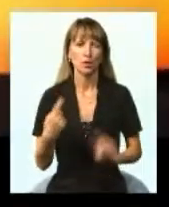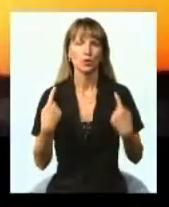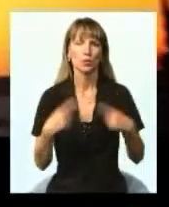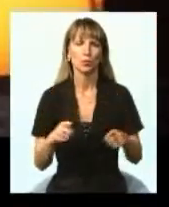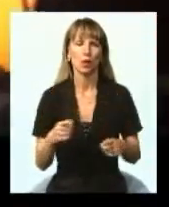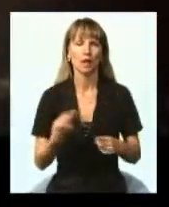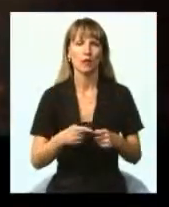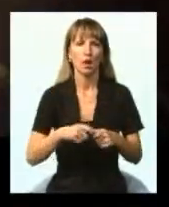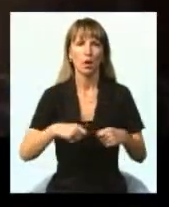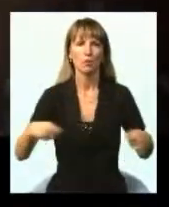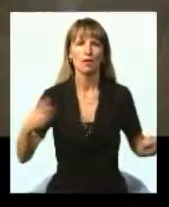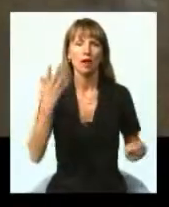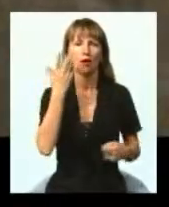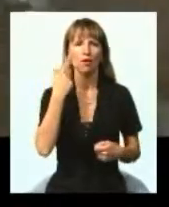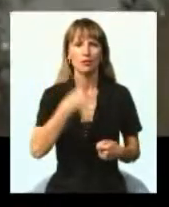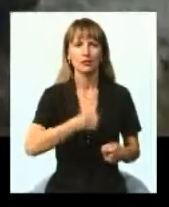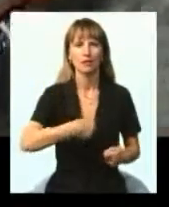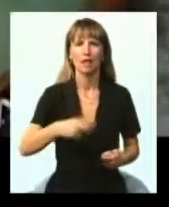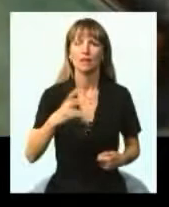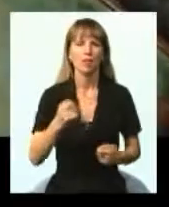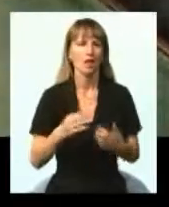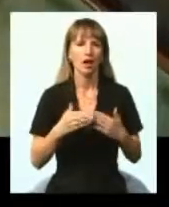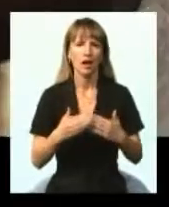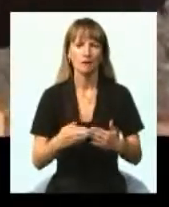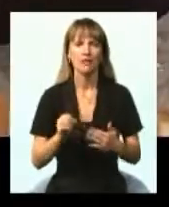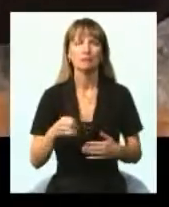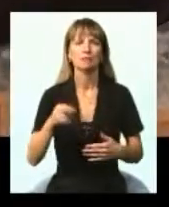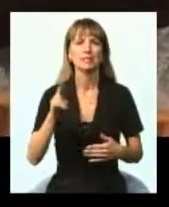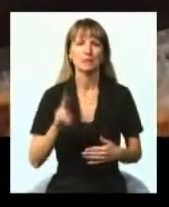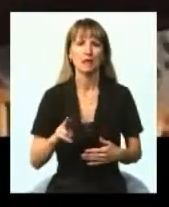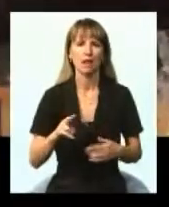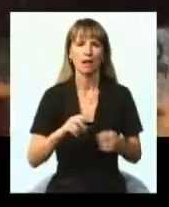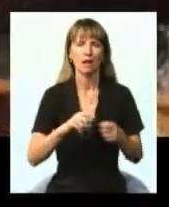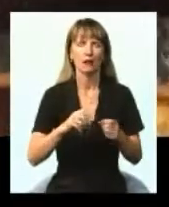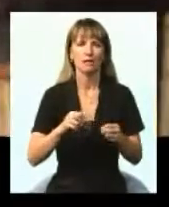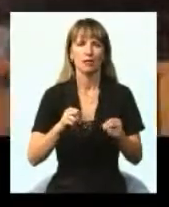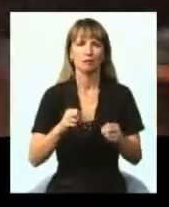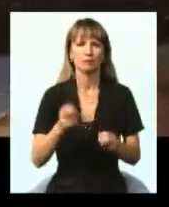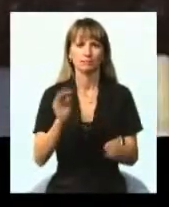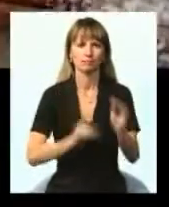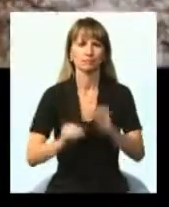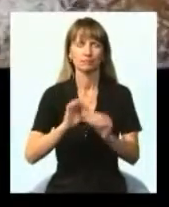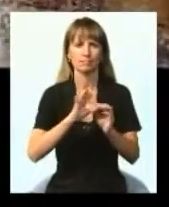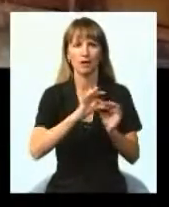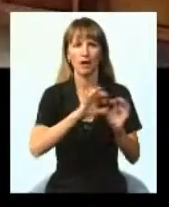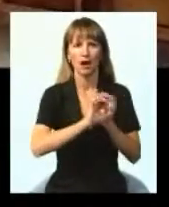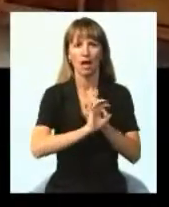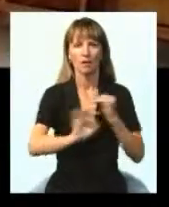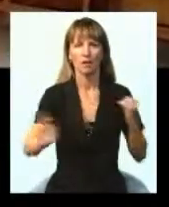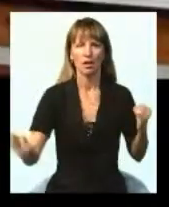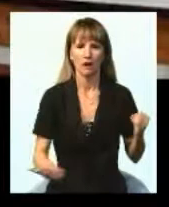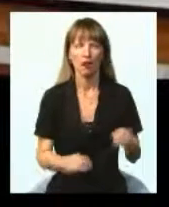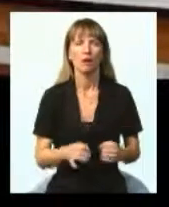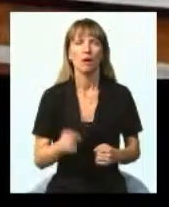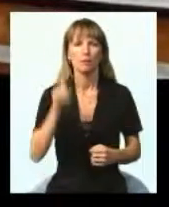– канатний, коли вейкбордиста тягне не катер, а спеціальне канатно-буксирувальне приладдя. В європейських країнах популярний